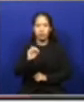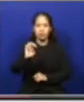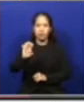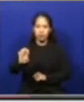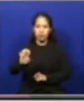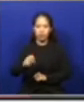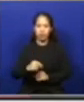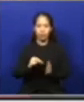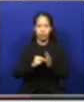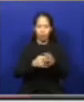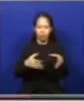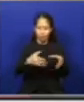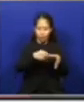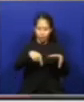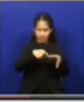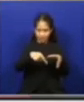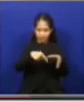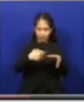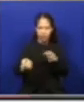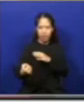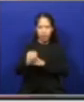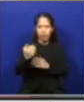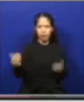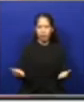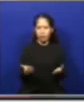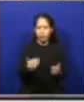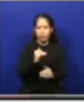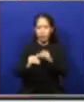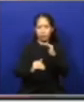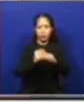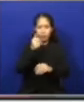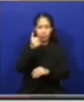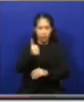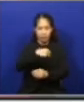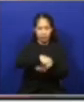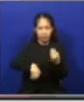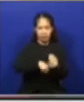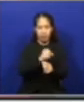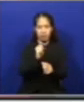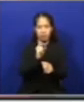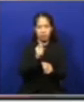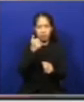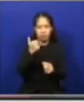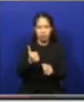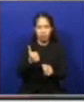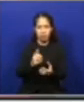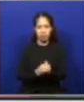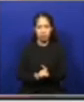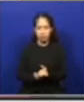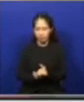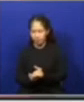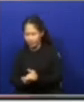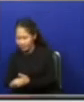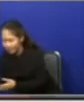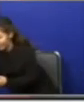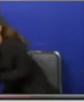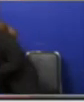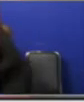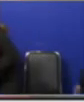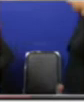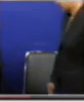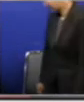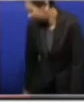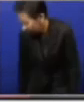งขับเคลื่อนที่สำคัญที่สุดในการแก้ไขเศรษฐกิจครั้งนี้ ขาจ้างงานกว่า4ล้านอัตรานะ